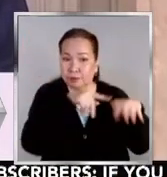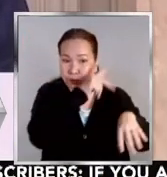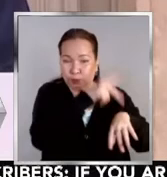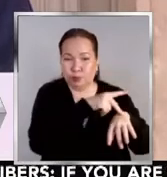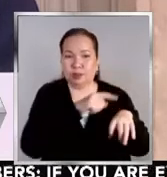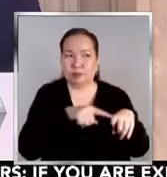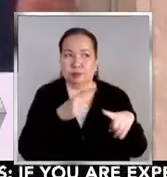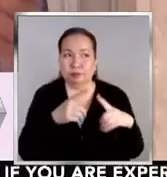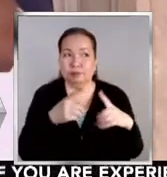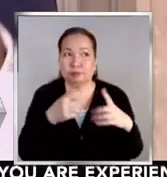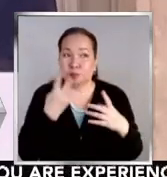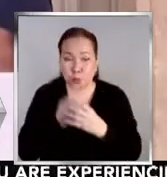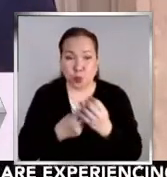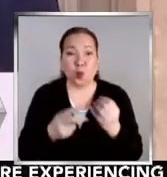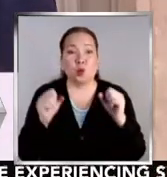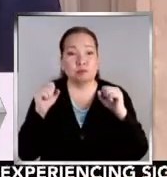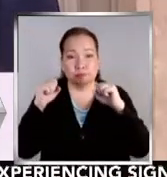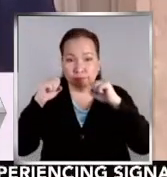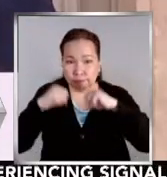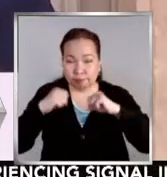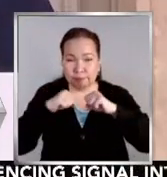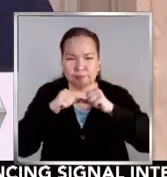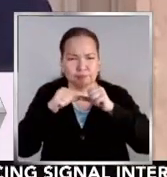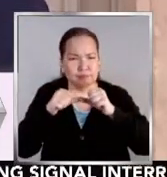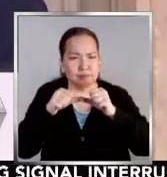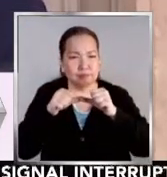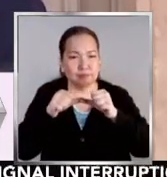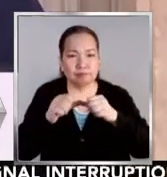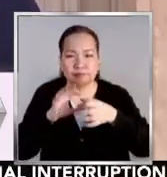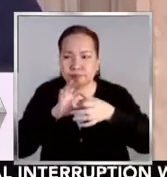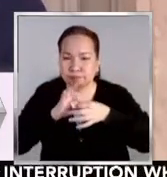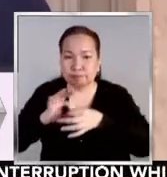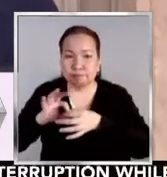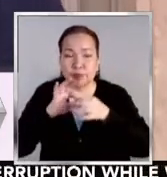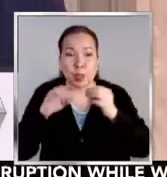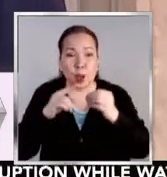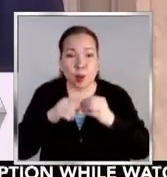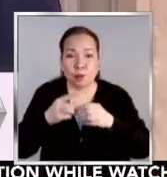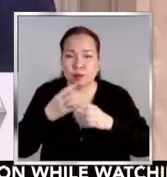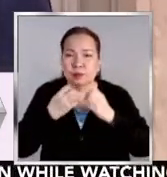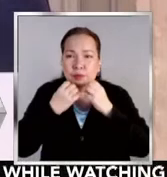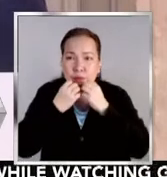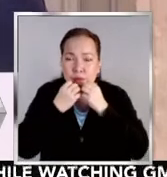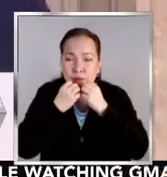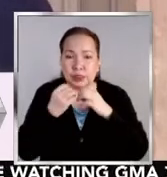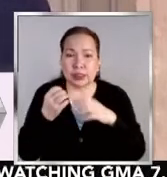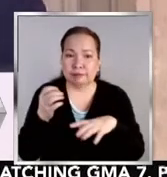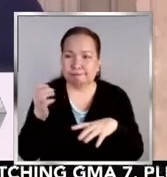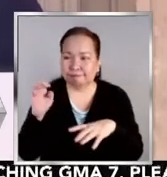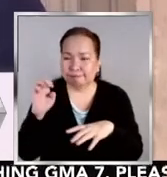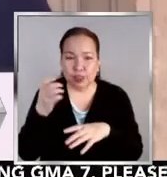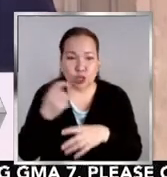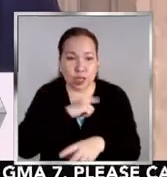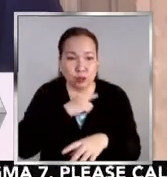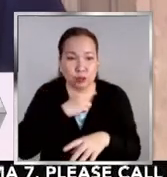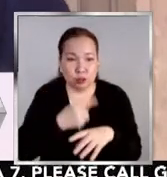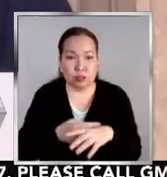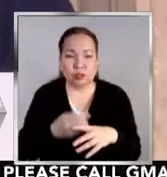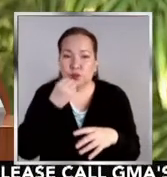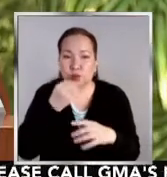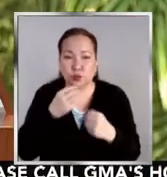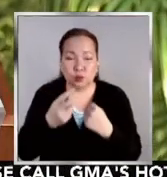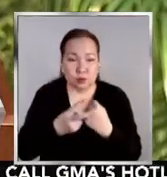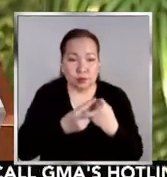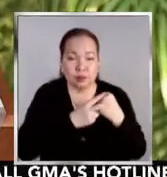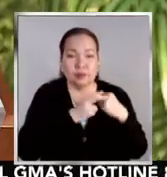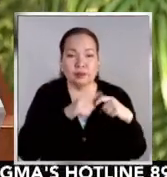rin silang ipagpatuloy ang malalim na ugnayan sa low-carbon energy, food security, defense at human trade. Binigyan din naman